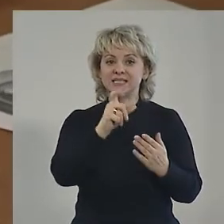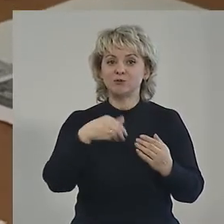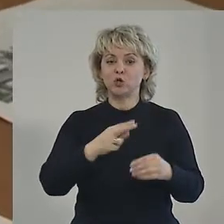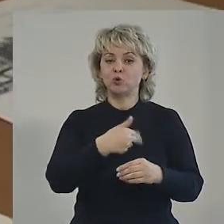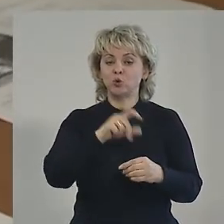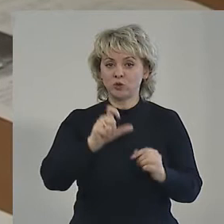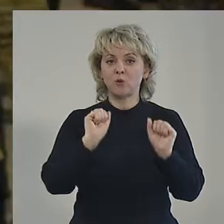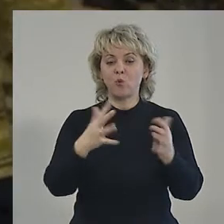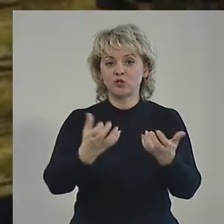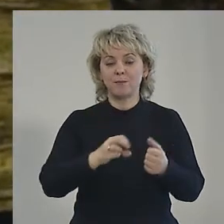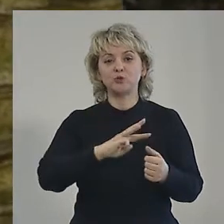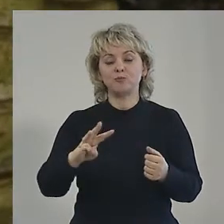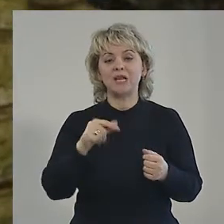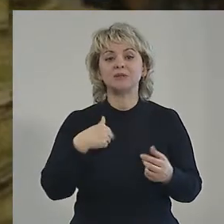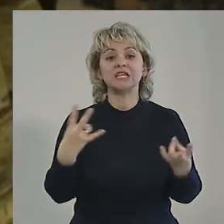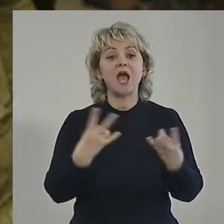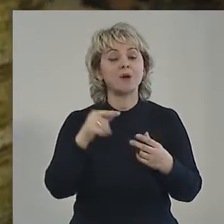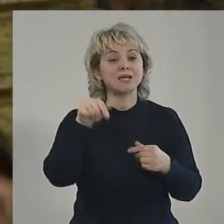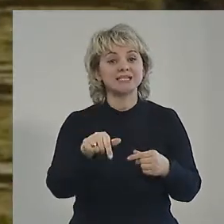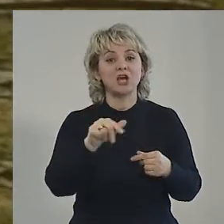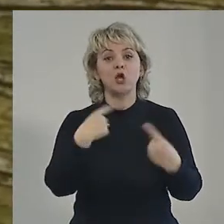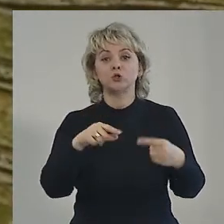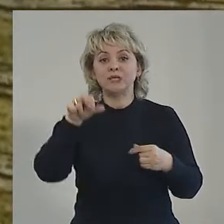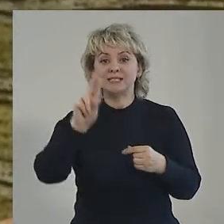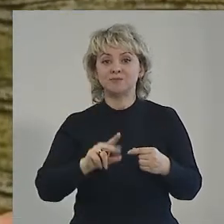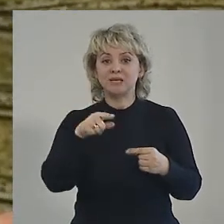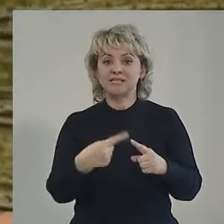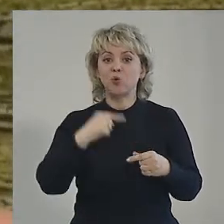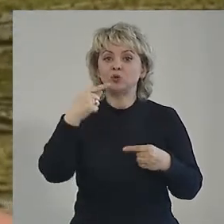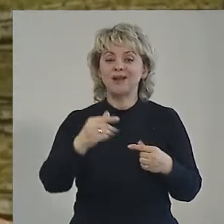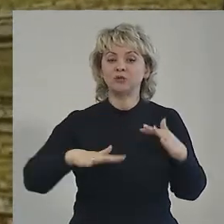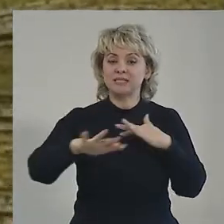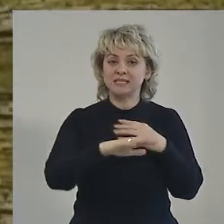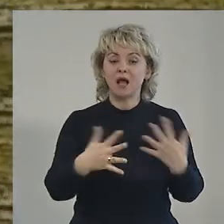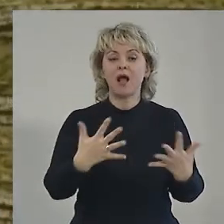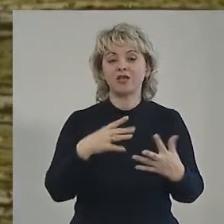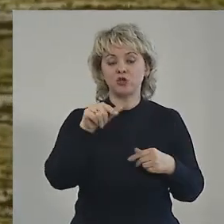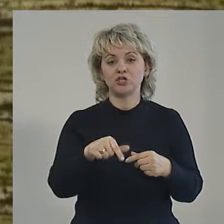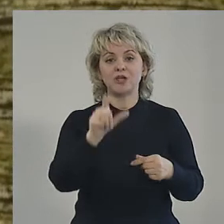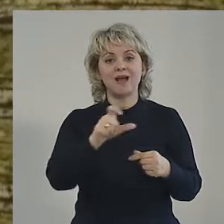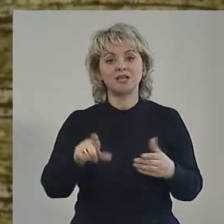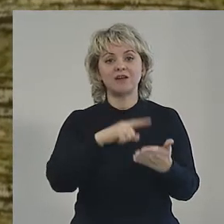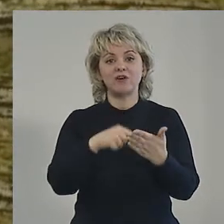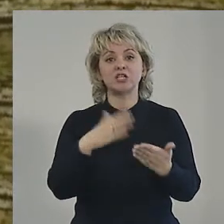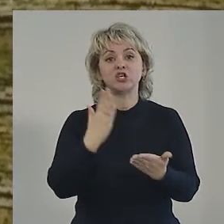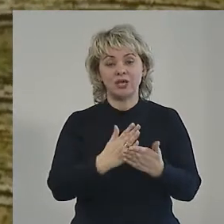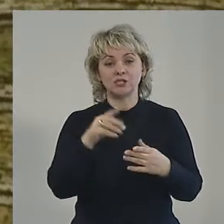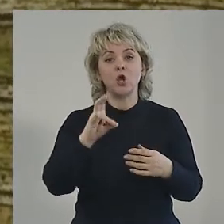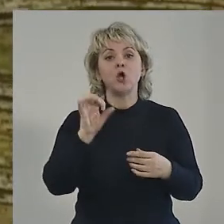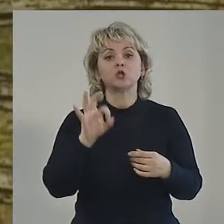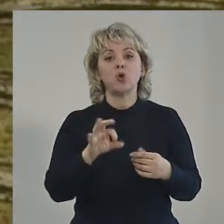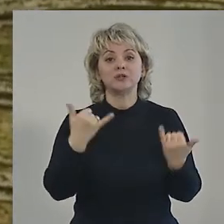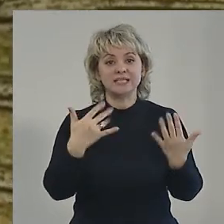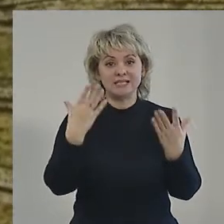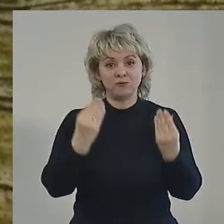доктор» можно получить 1 000 000. Необходимости тех или иных специалистов в удаленной территории, конечно же, кадровый вопрос всегда есть. Но